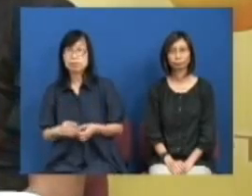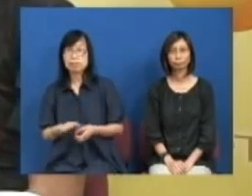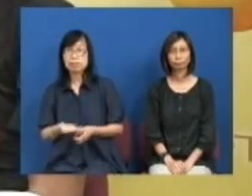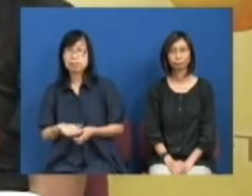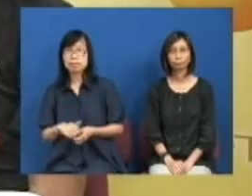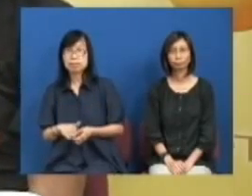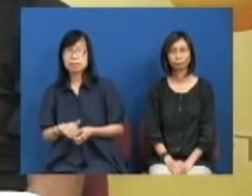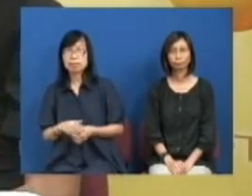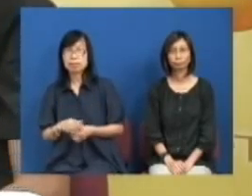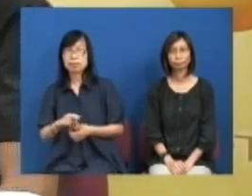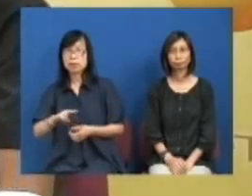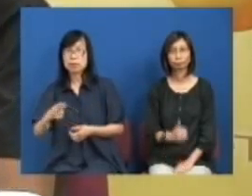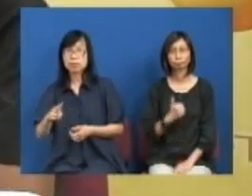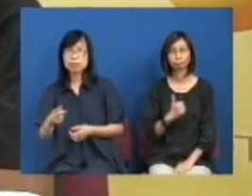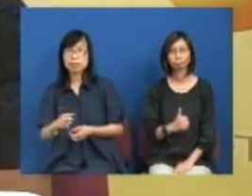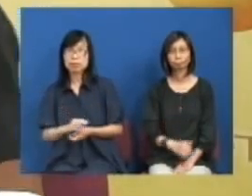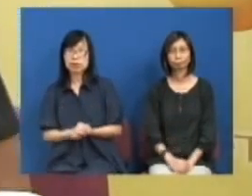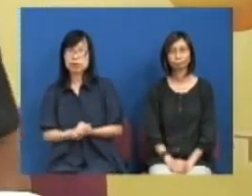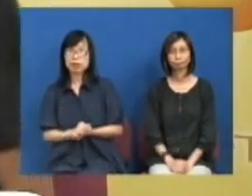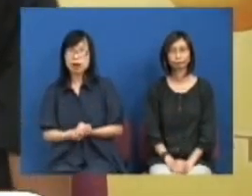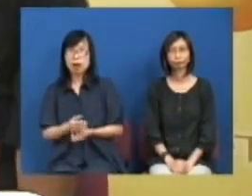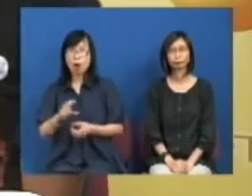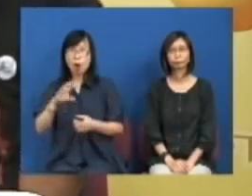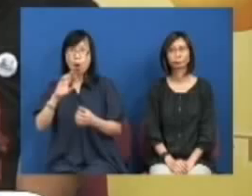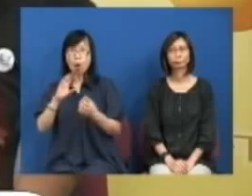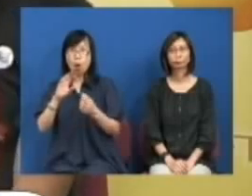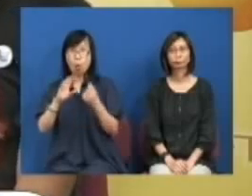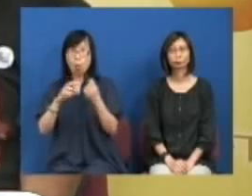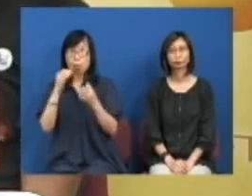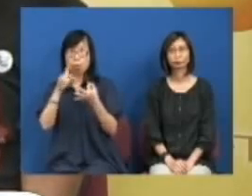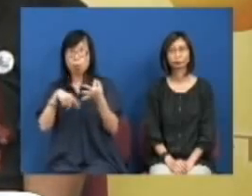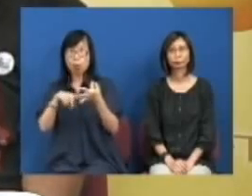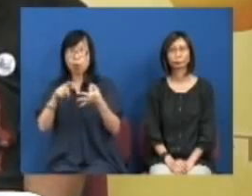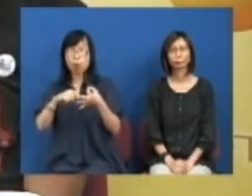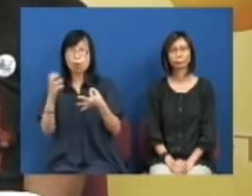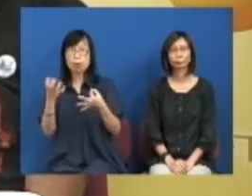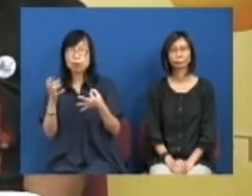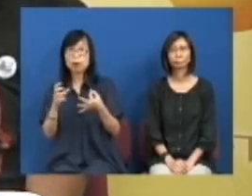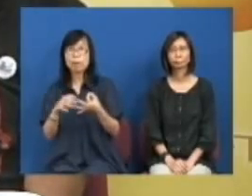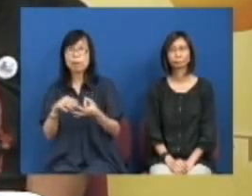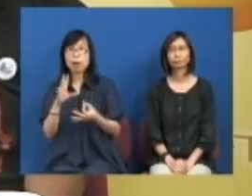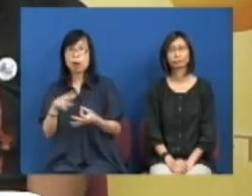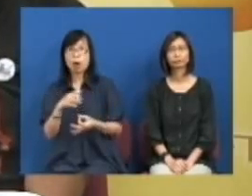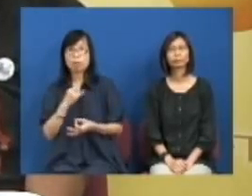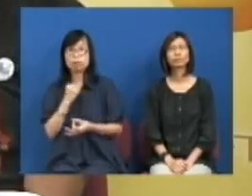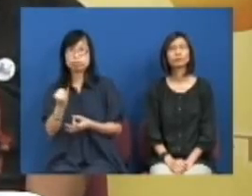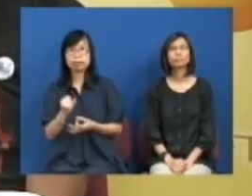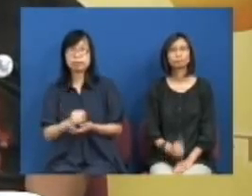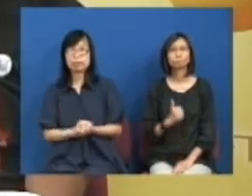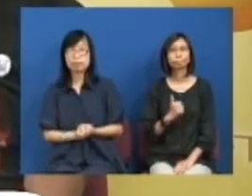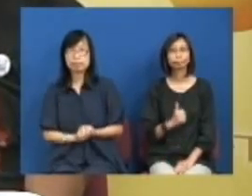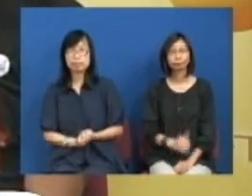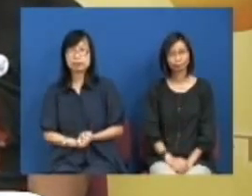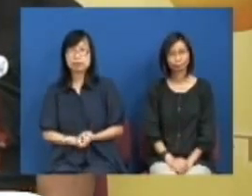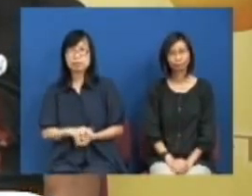大家都反對董建華啦，即係又阿鬱敏大頭喺個台上面，董建華我唔妥你，我哋唔妥你咁啊嘛，